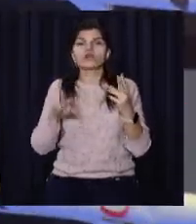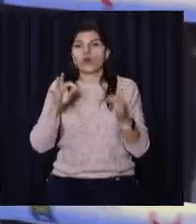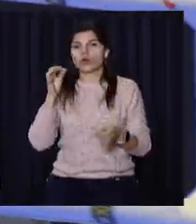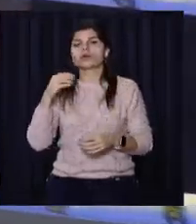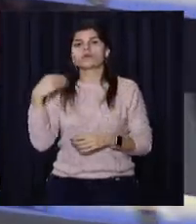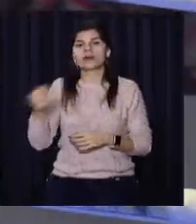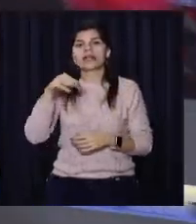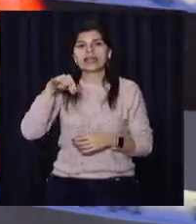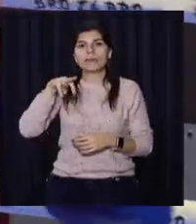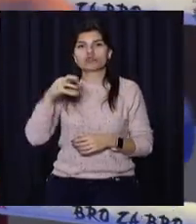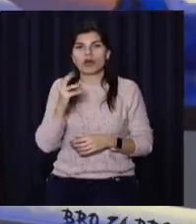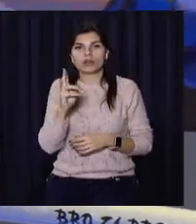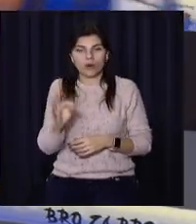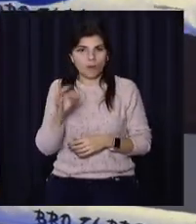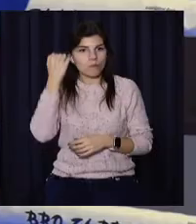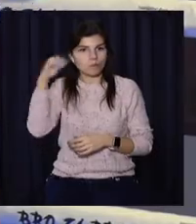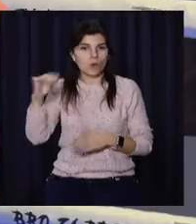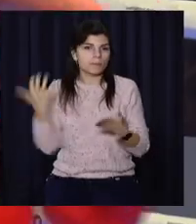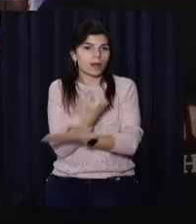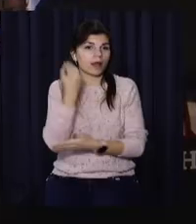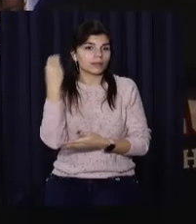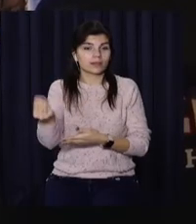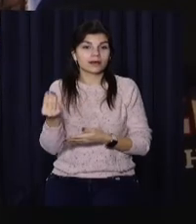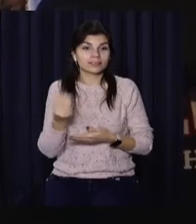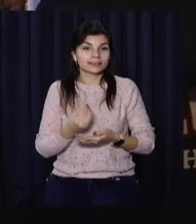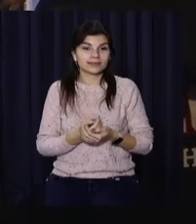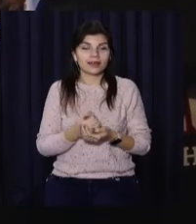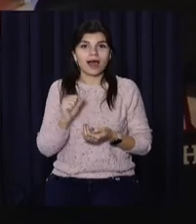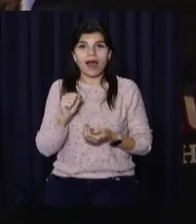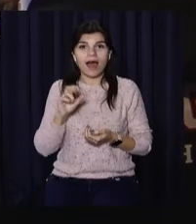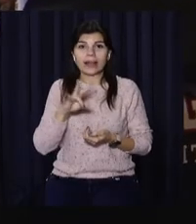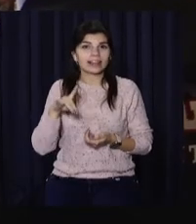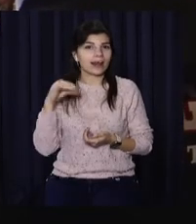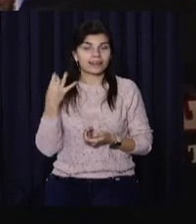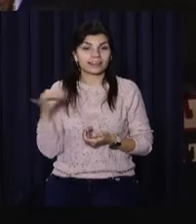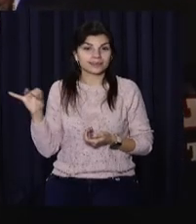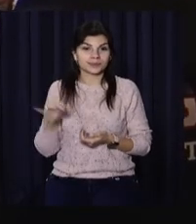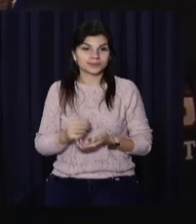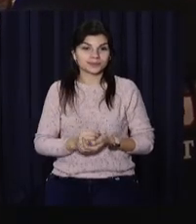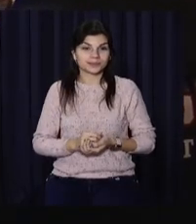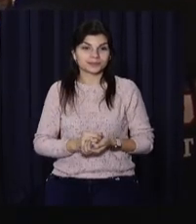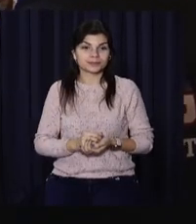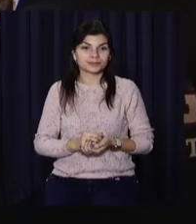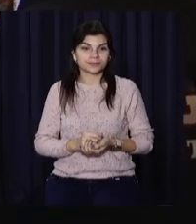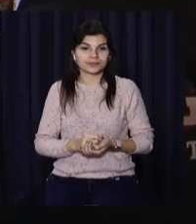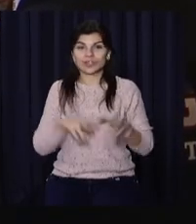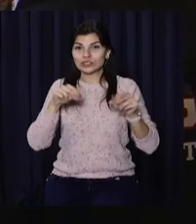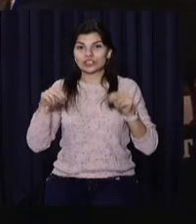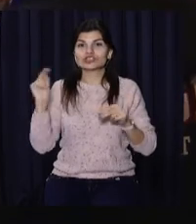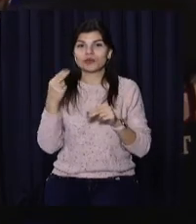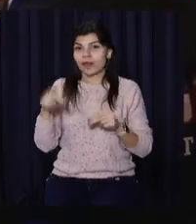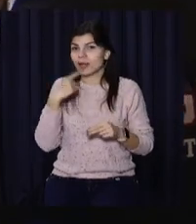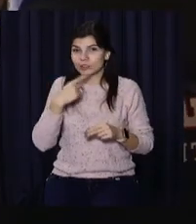раунди. Проте судді віддали перемогу Тимошенку. У цьому поєдинку здобув Андрій.